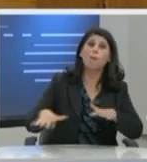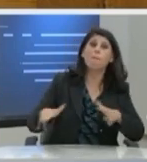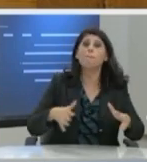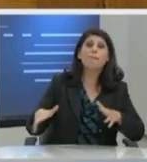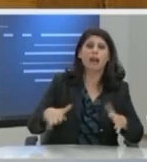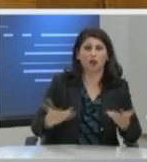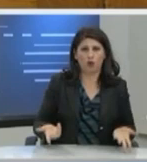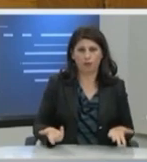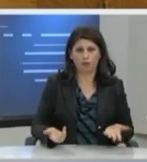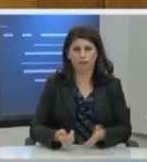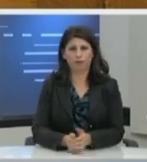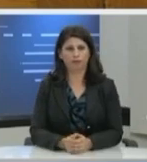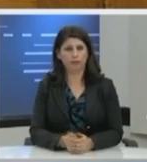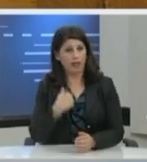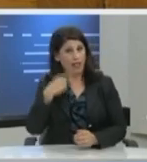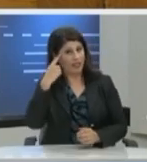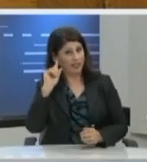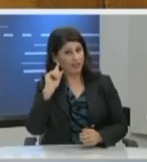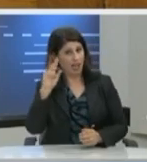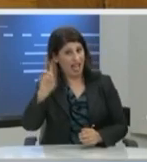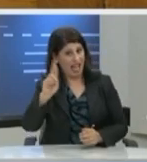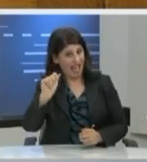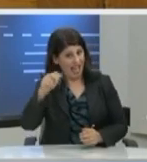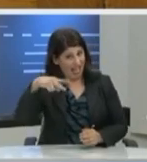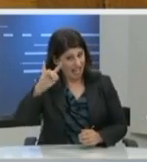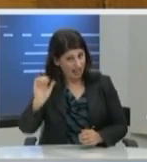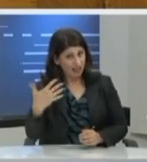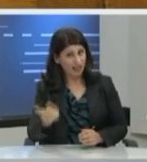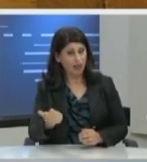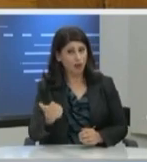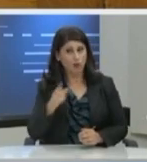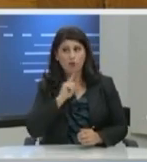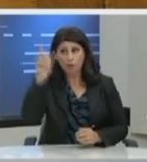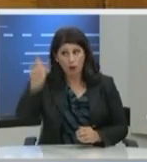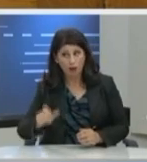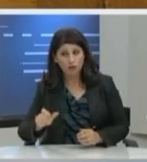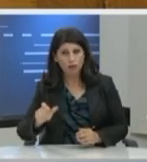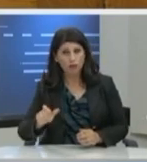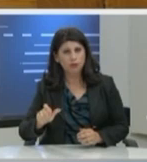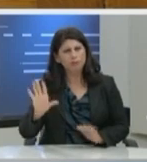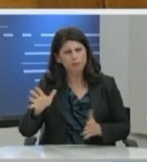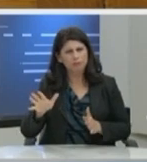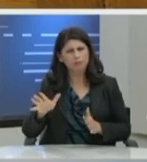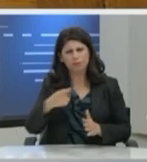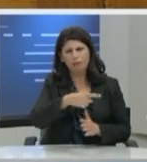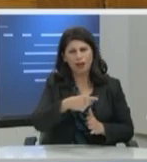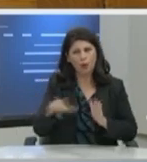πανικό. Δεν ξέρω, το ράλι έχουν ως δίδαγμα στο ΣΥΡΙΖΑ. Πιθανώς το ράλι.